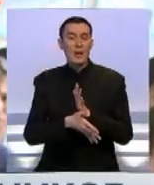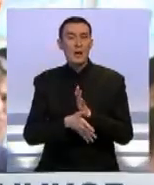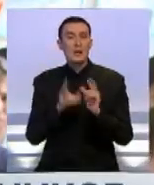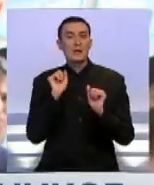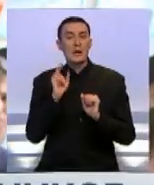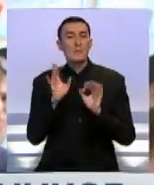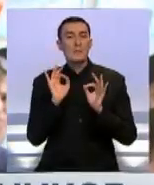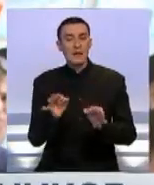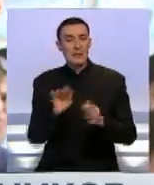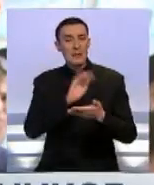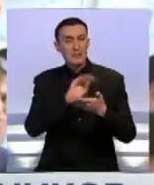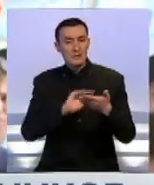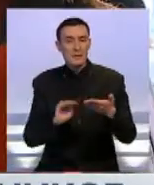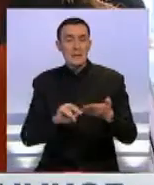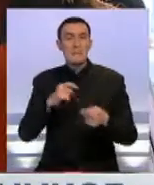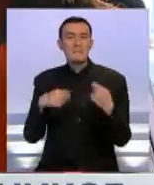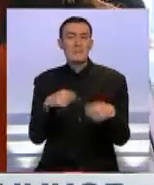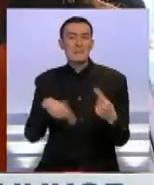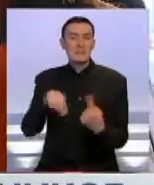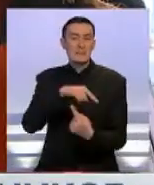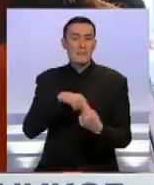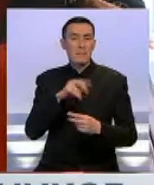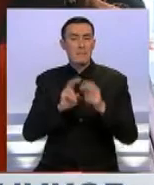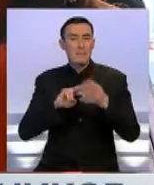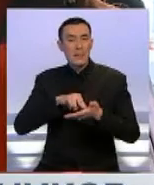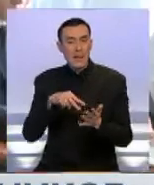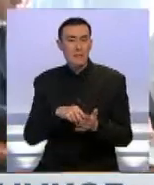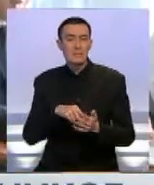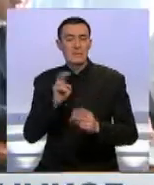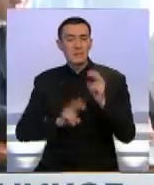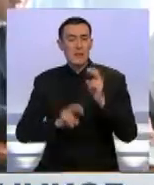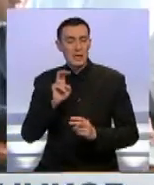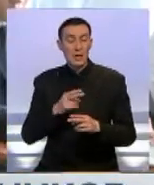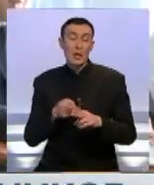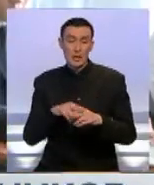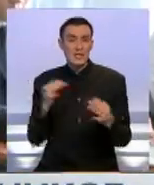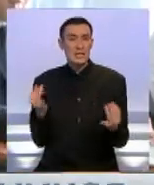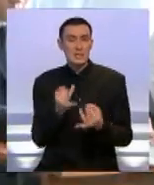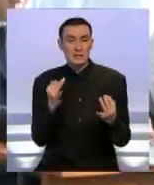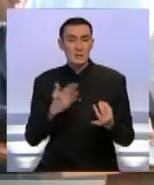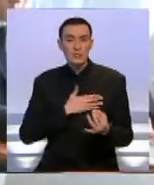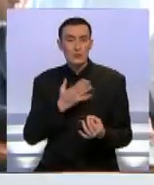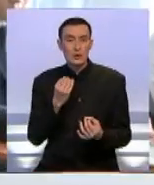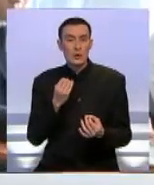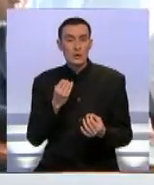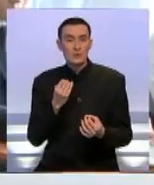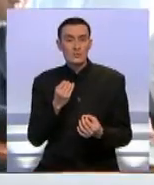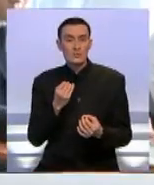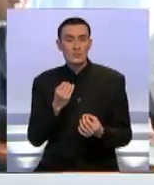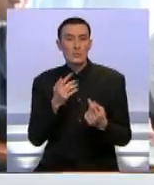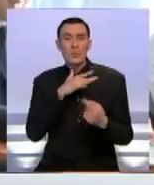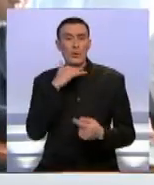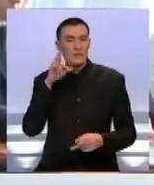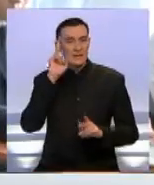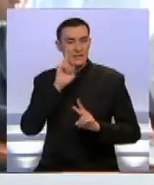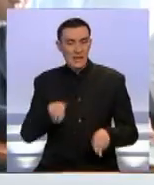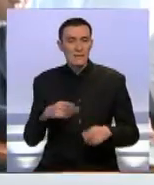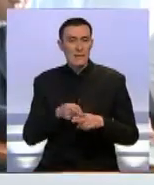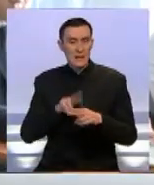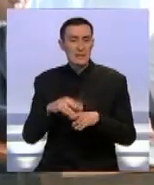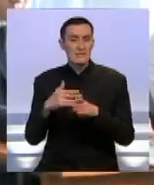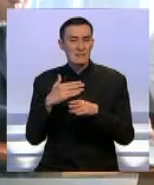бизнес-плана, создание своего предприятия. Для нас это очень интересно и ново, так как мы еще не особо знаем многого в этой